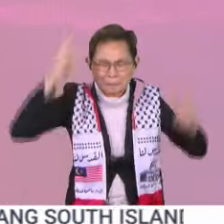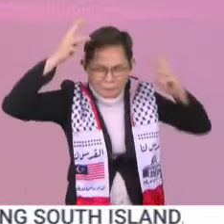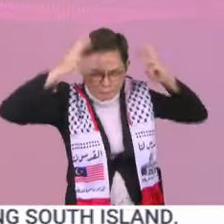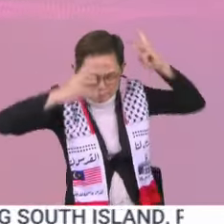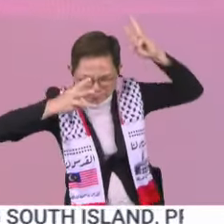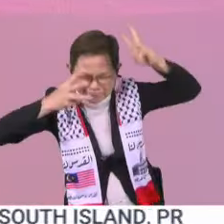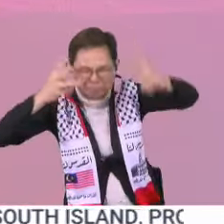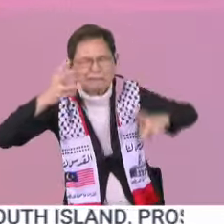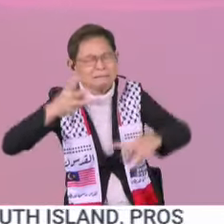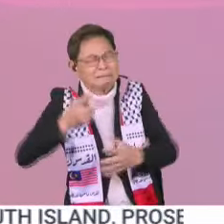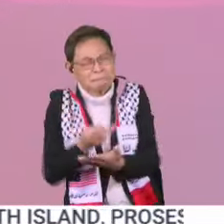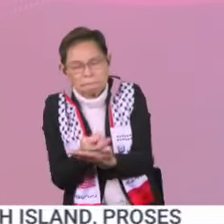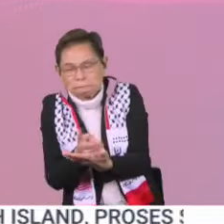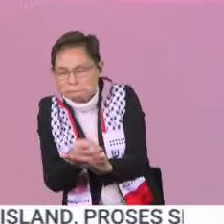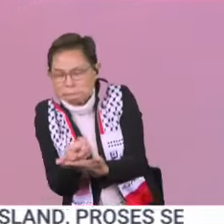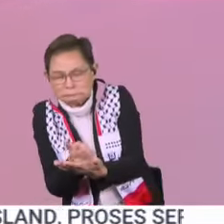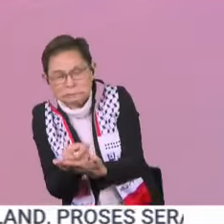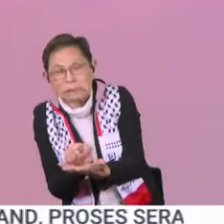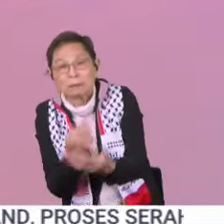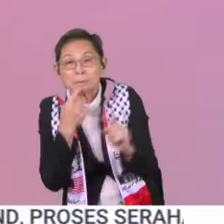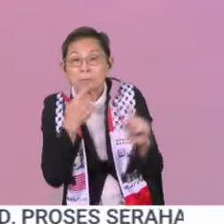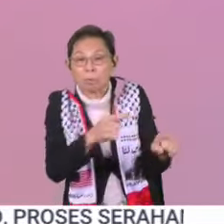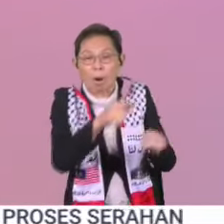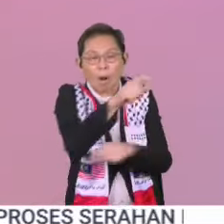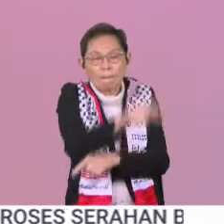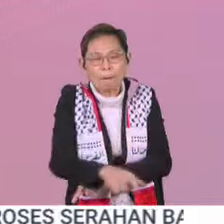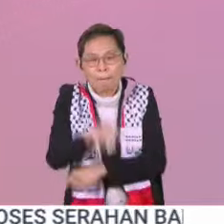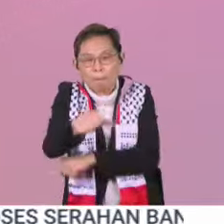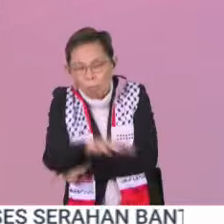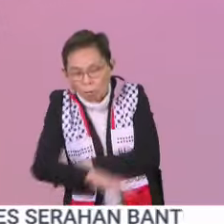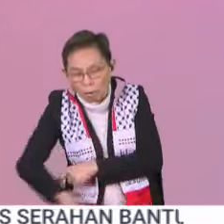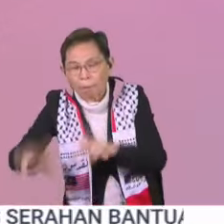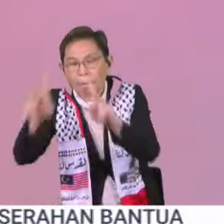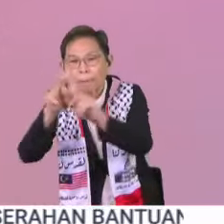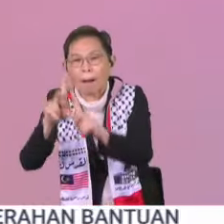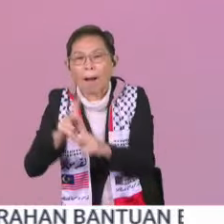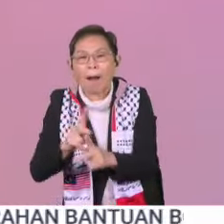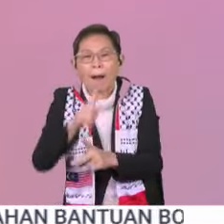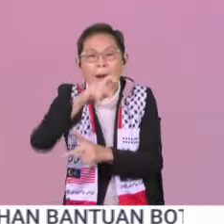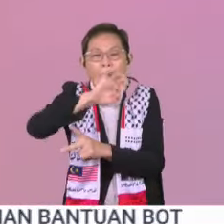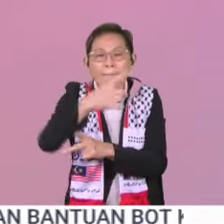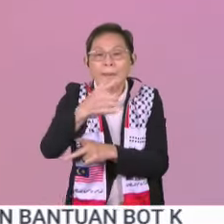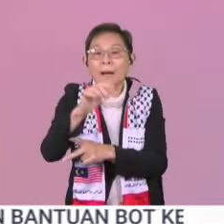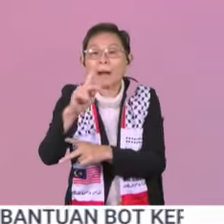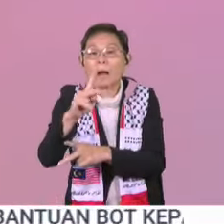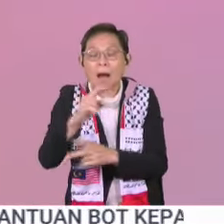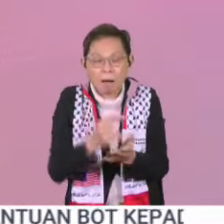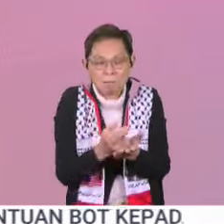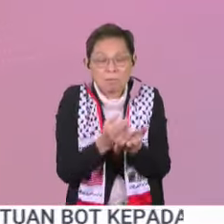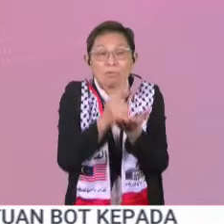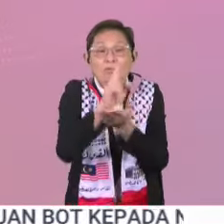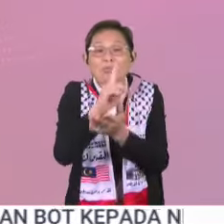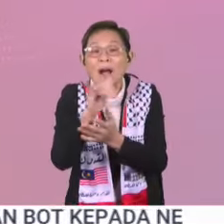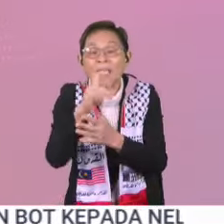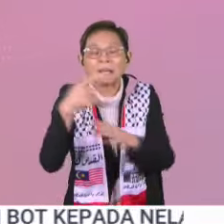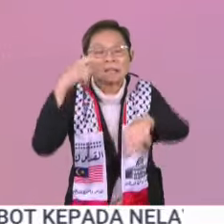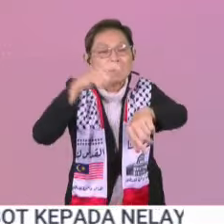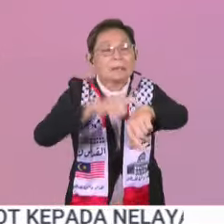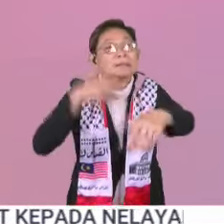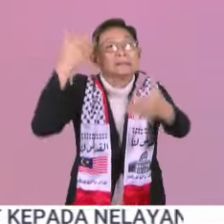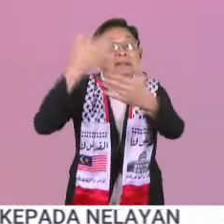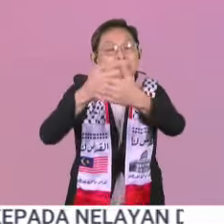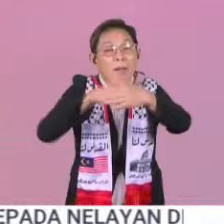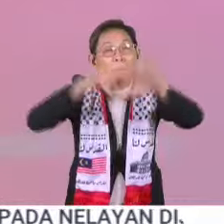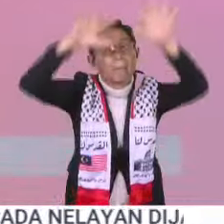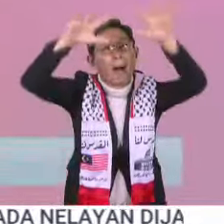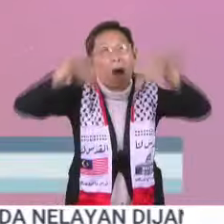Bimbang dan tidak lena tidur, itu antara reaksi penduduk di sekitar kampung pengkalan Maras Batu Rakit setiap kali tibanya musim tengkujuh.